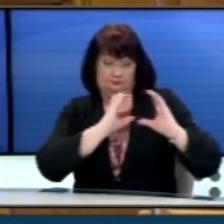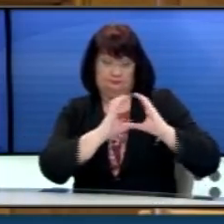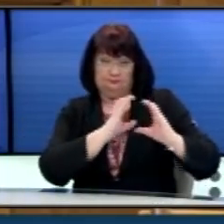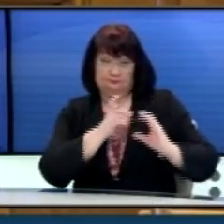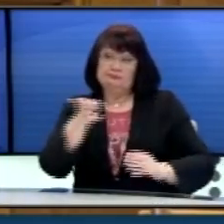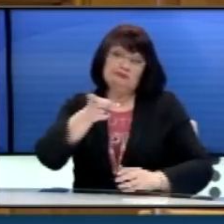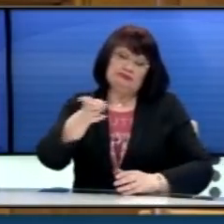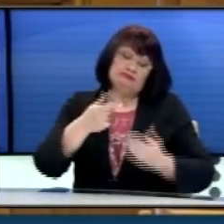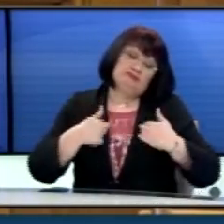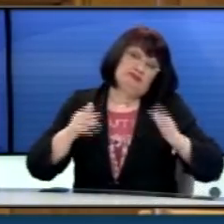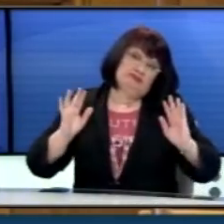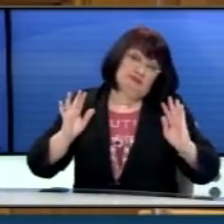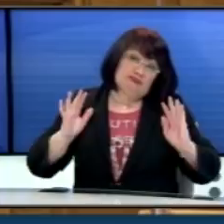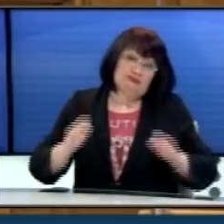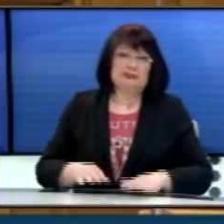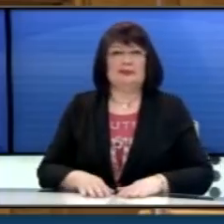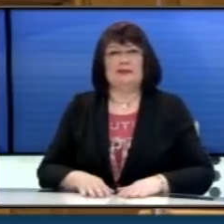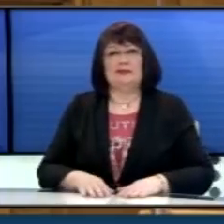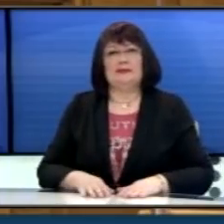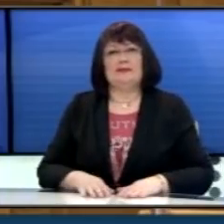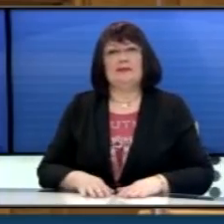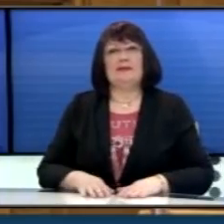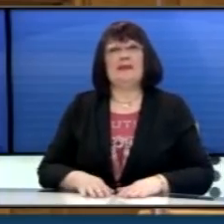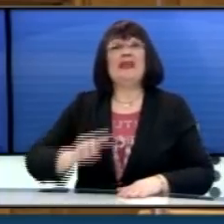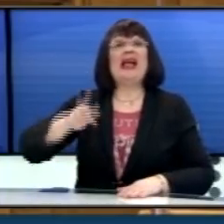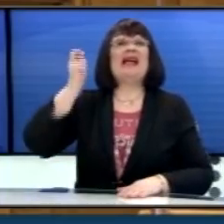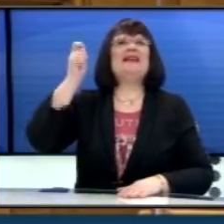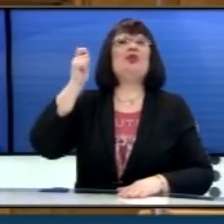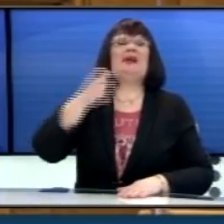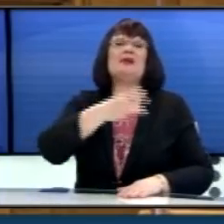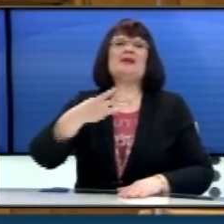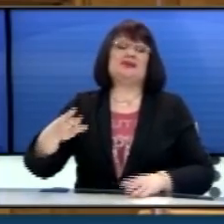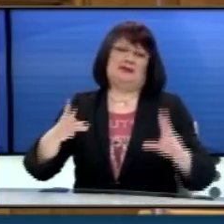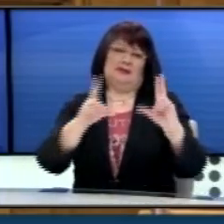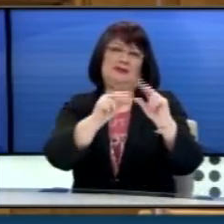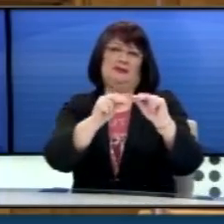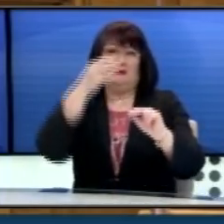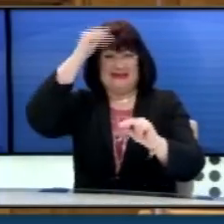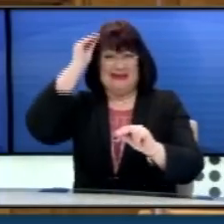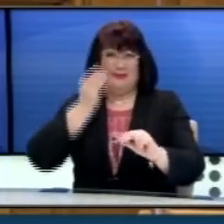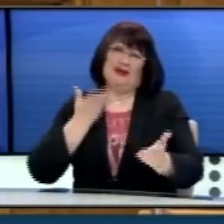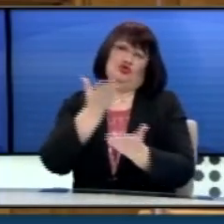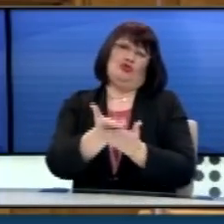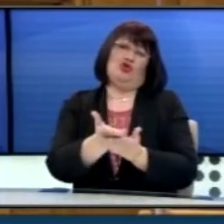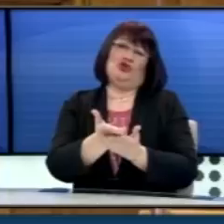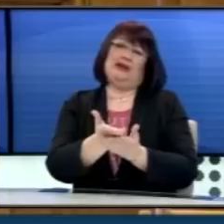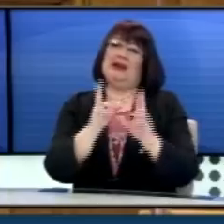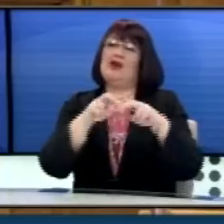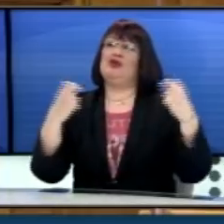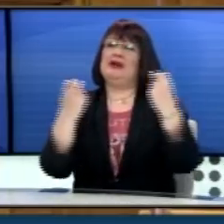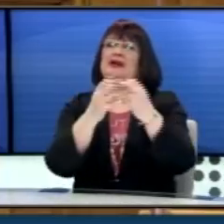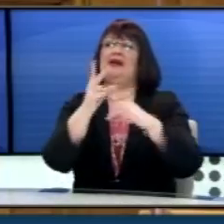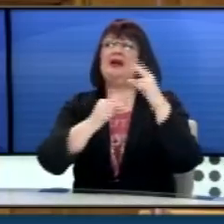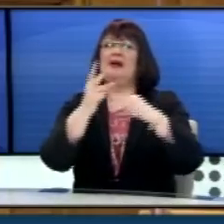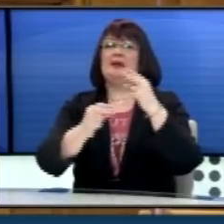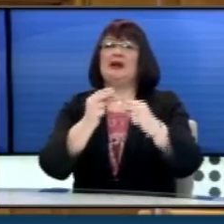που να τις βρει. Πρόθυμους για μορατόριουμ θα βρει στην αξιωματική αντιπολίτευση. Το πρότεινε άλλωστε ο ίδιος ο ΣΥΡΙΖΑ, ο